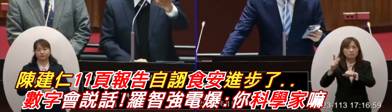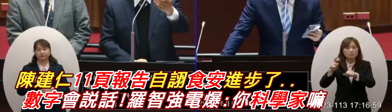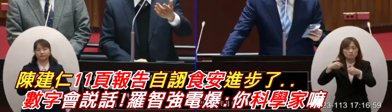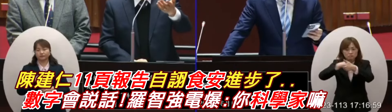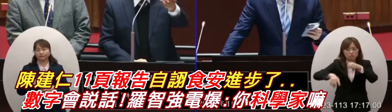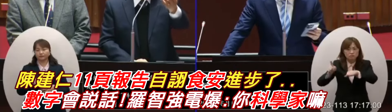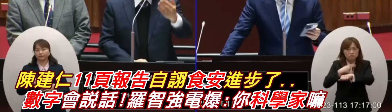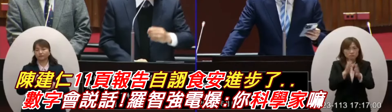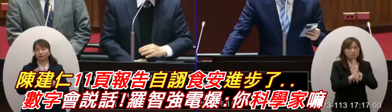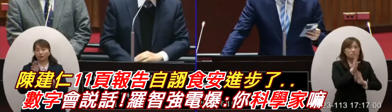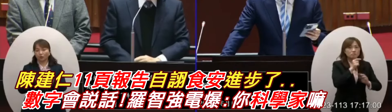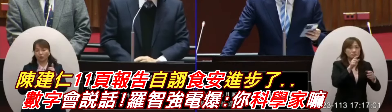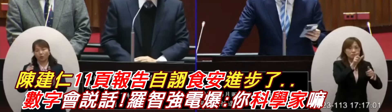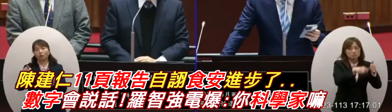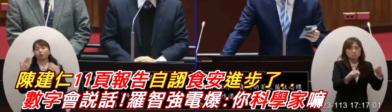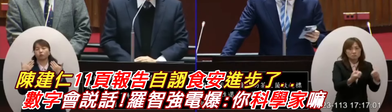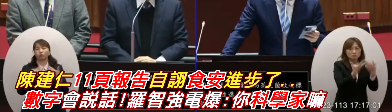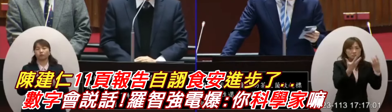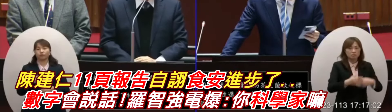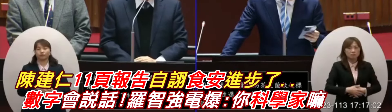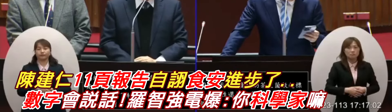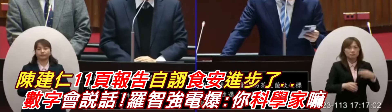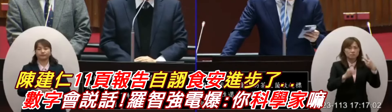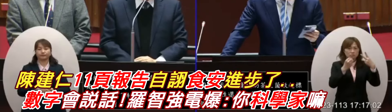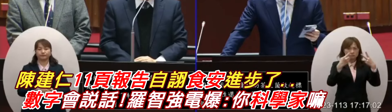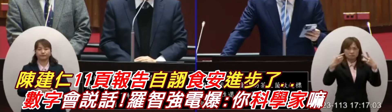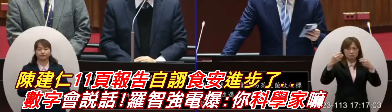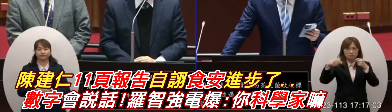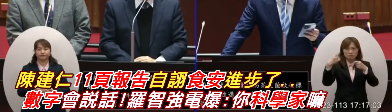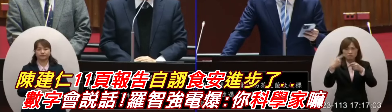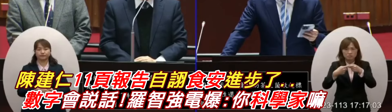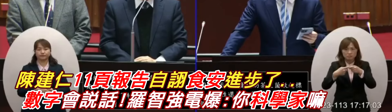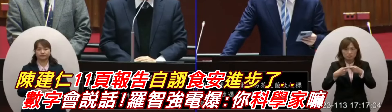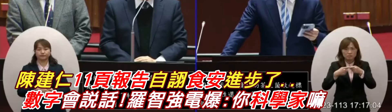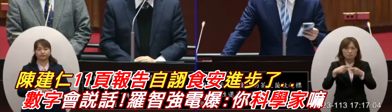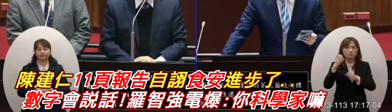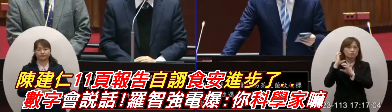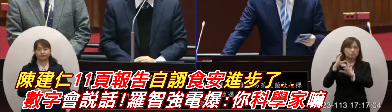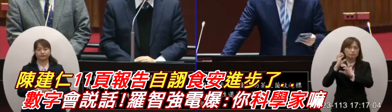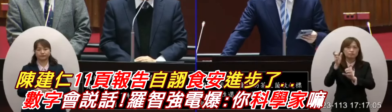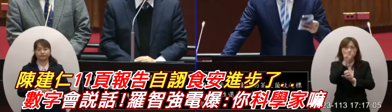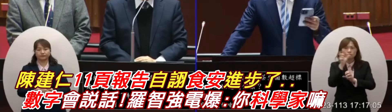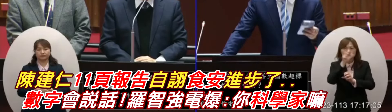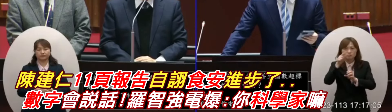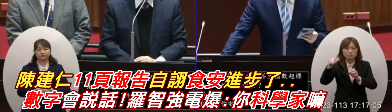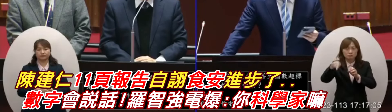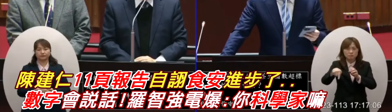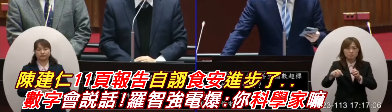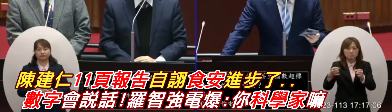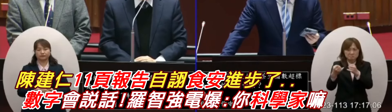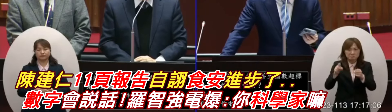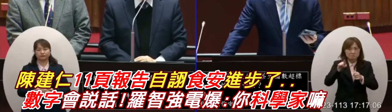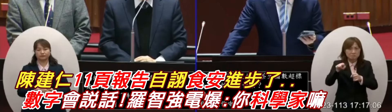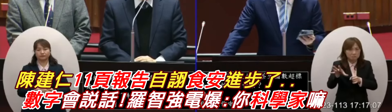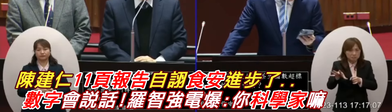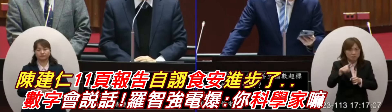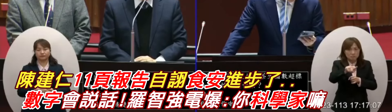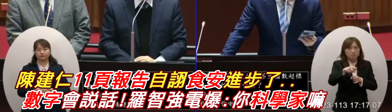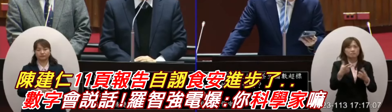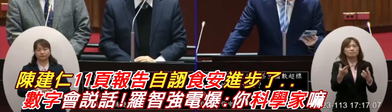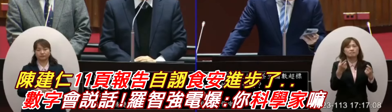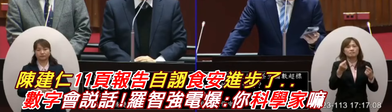性嘛。2016年9月调和酒冒充酿制酒是系统还个案？个案啦，你没有放在你